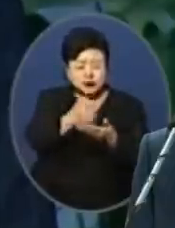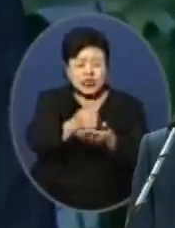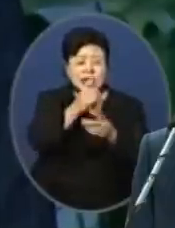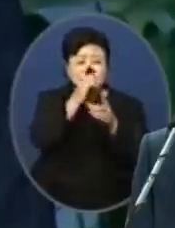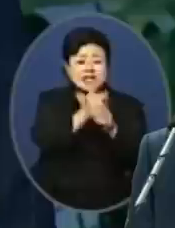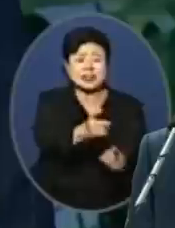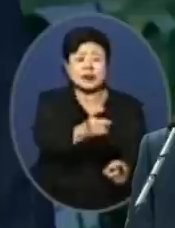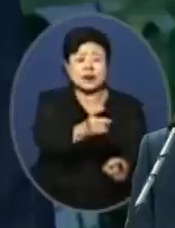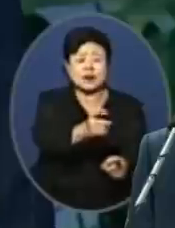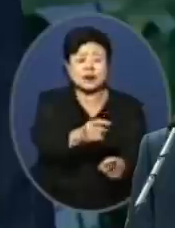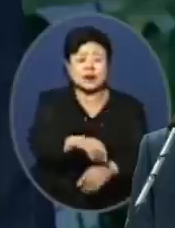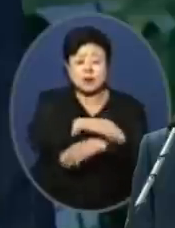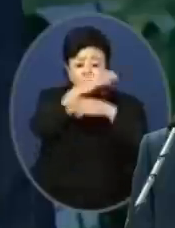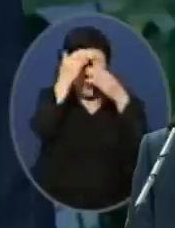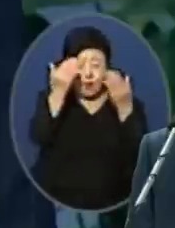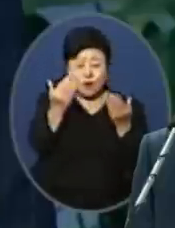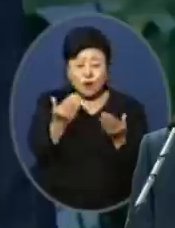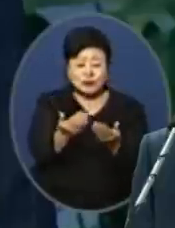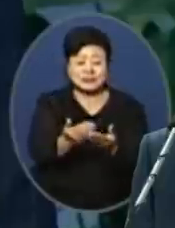이기고 모든